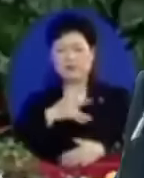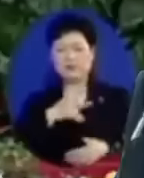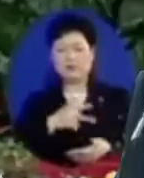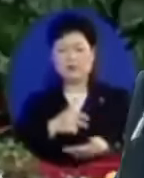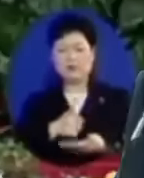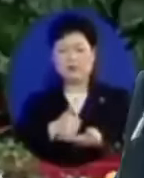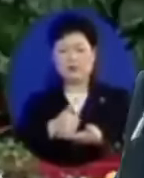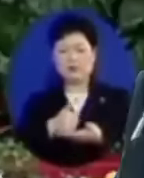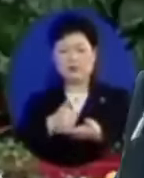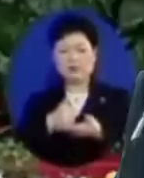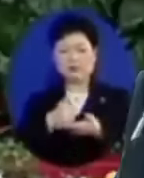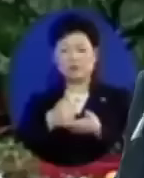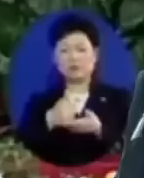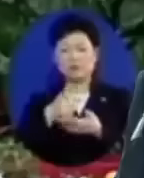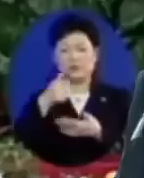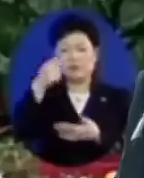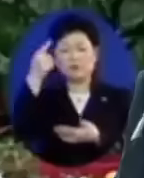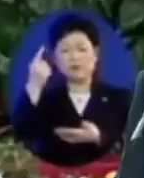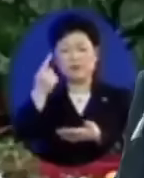내